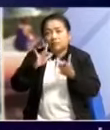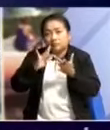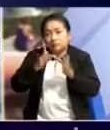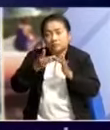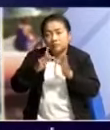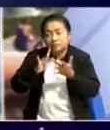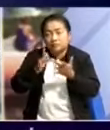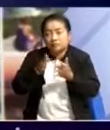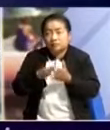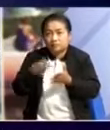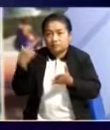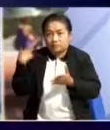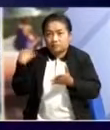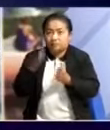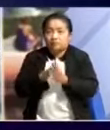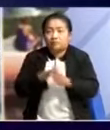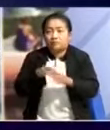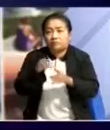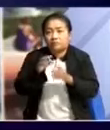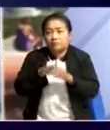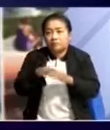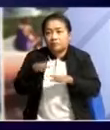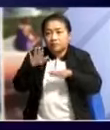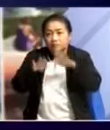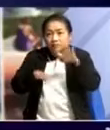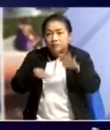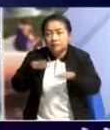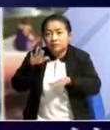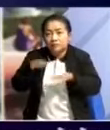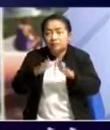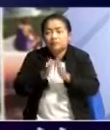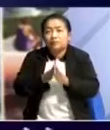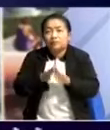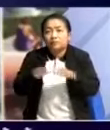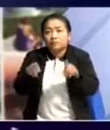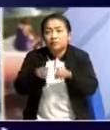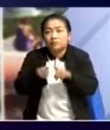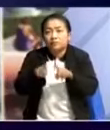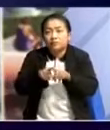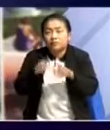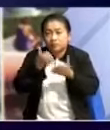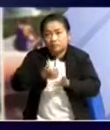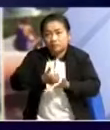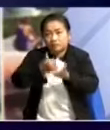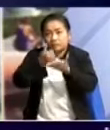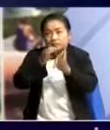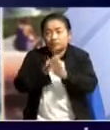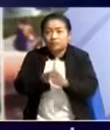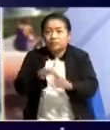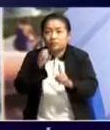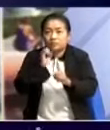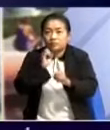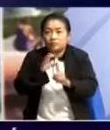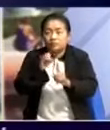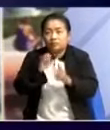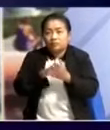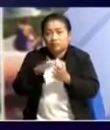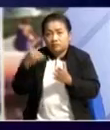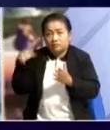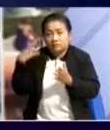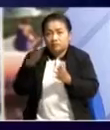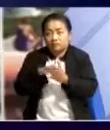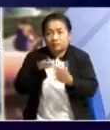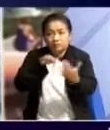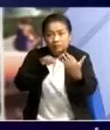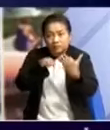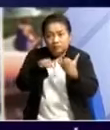าหรณ์เตือนใจใครหลายๆคนได้นะคะแล้วก็ในทางตรงข้ามค่ะกับการมีอาชีพหาอา